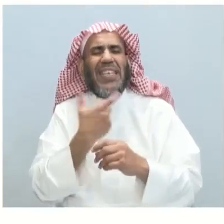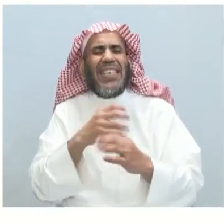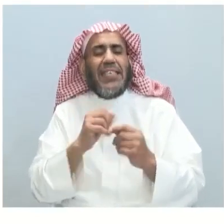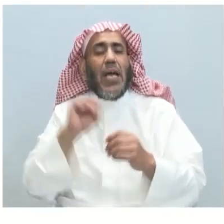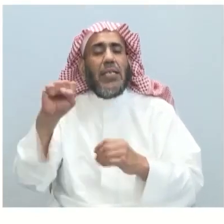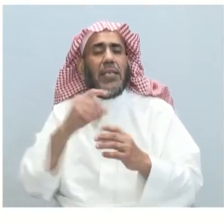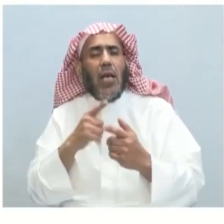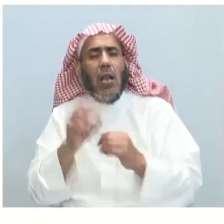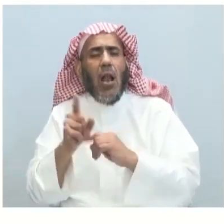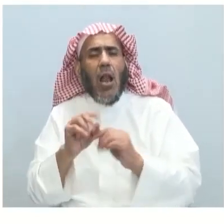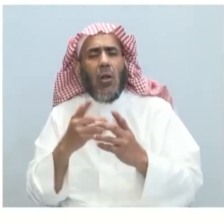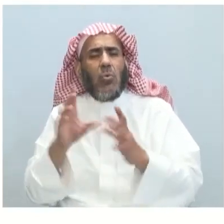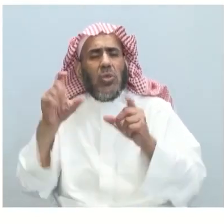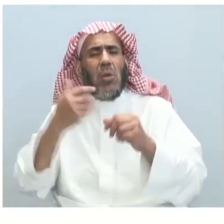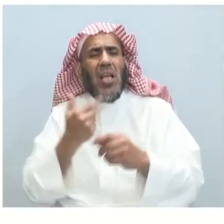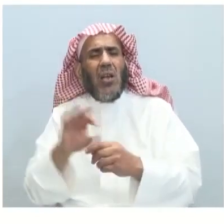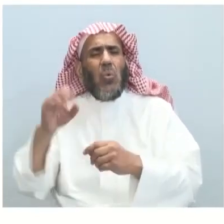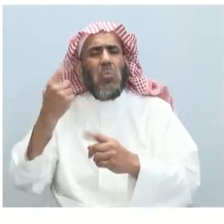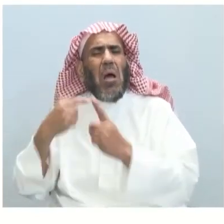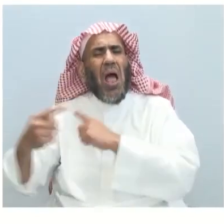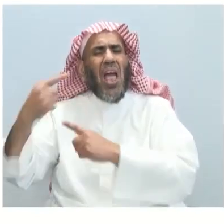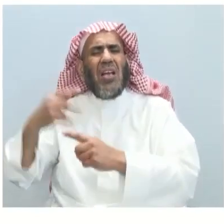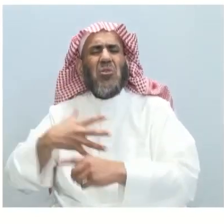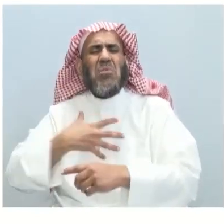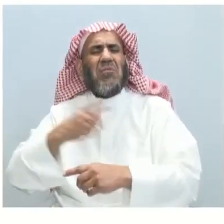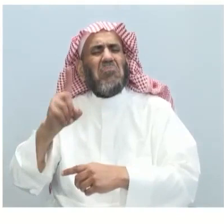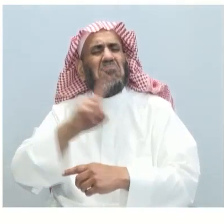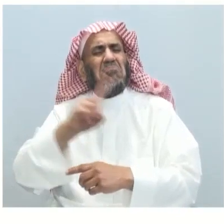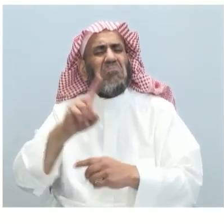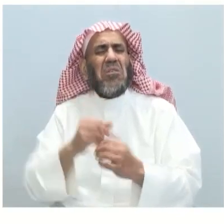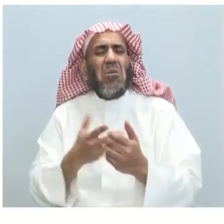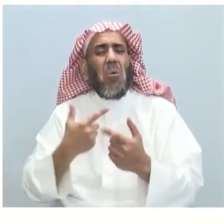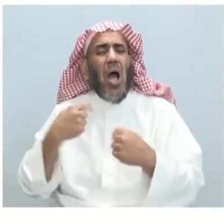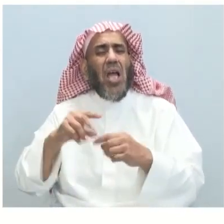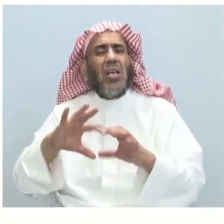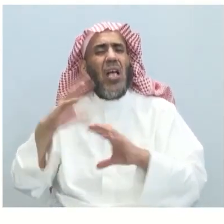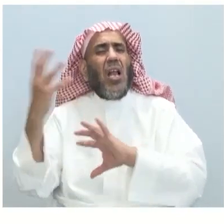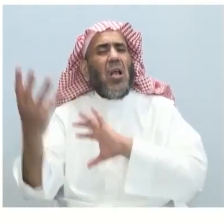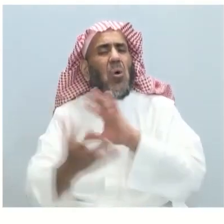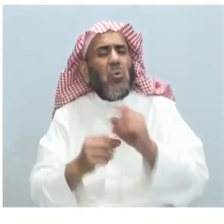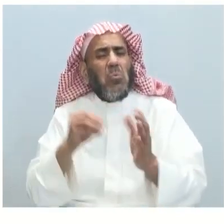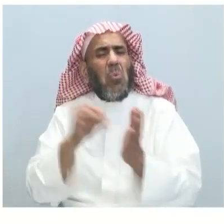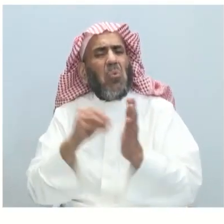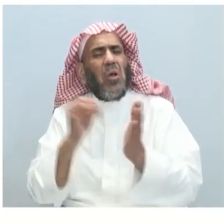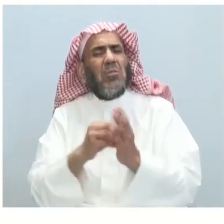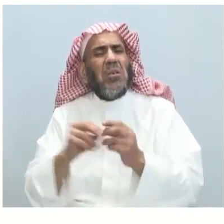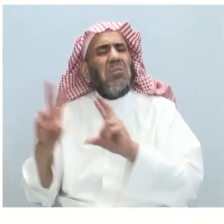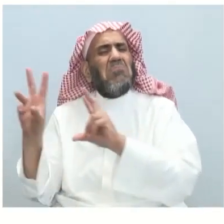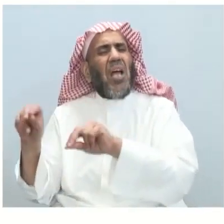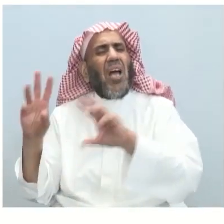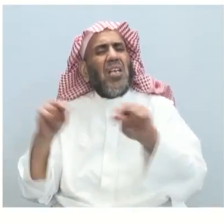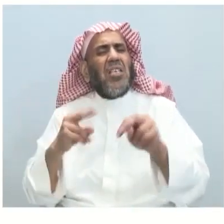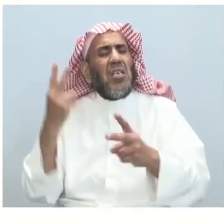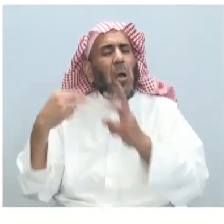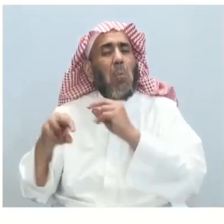مدرسه الاحياء لا يتناولون في شعرهم حياتهم النفسيه وحياه الكون من حولهم بل جاءت موضوعاتهم تقليديه